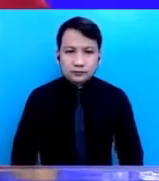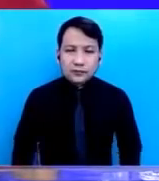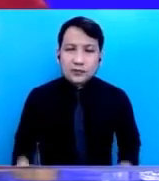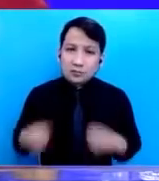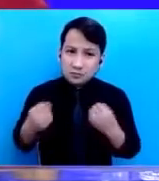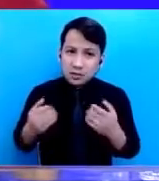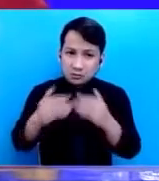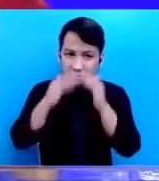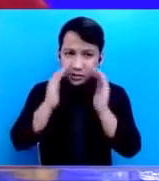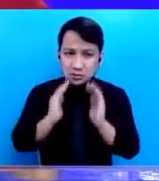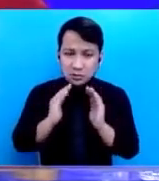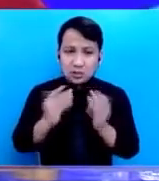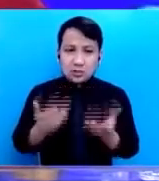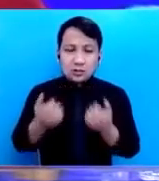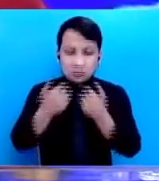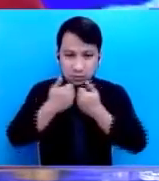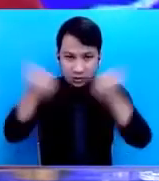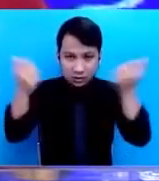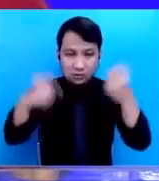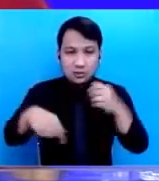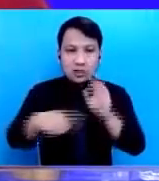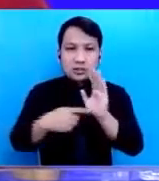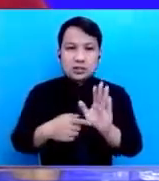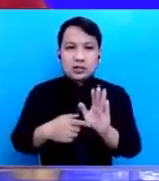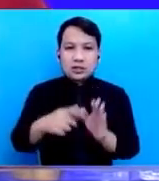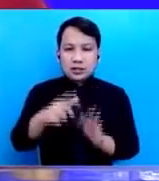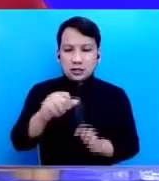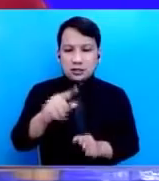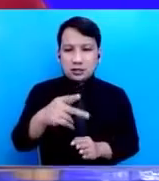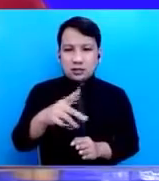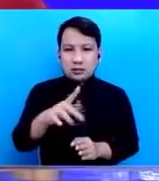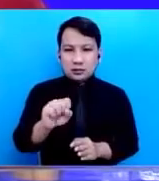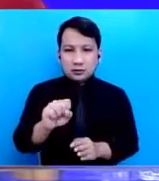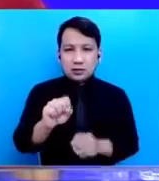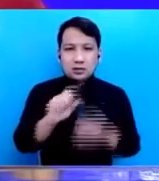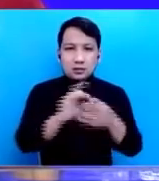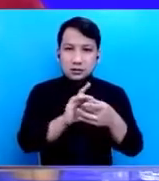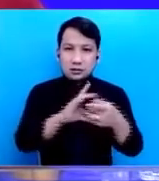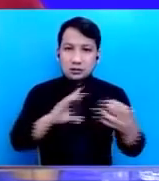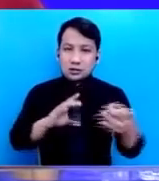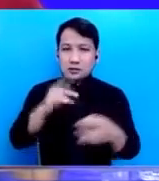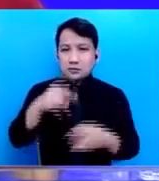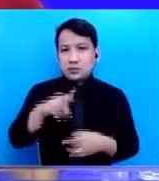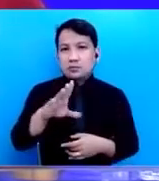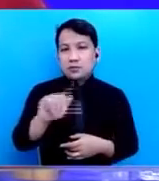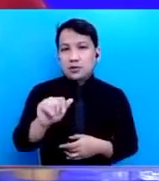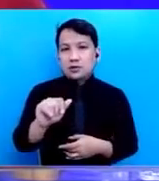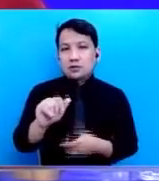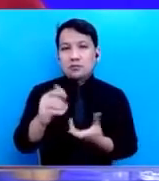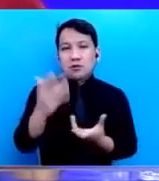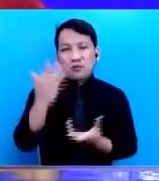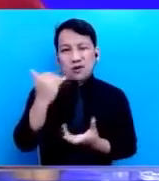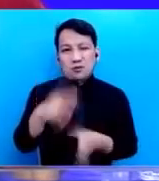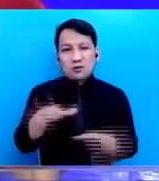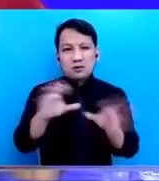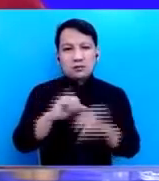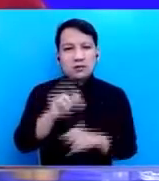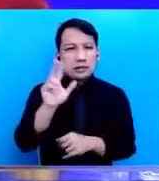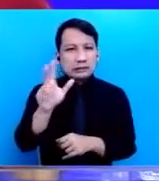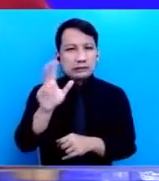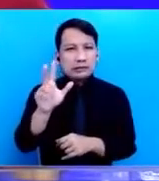takot sa biglang anunsyo ng Alaska Aces, nakakalas na sila sa PBA matapos ang mahigit tatlong